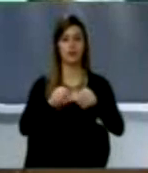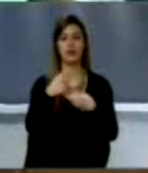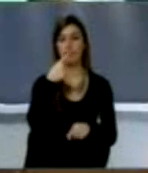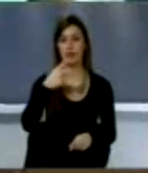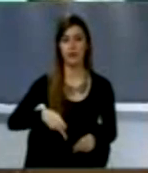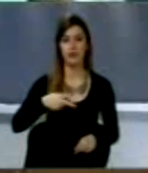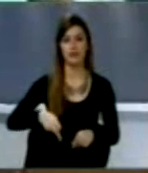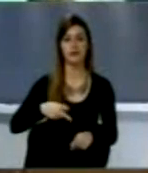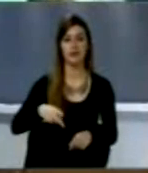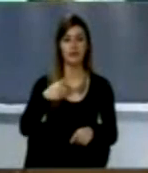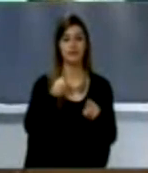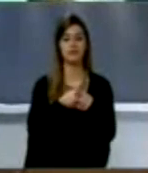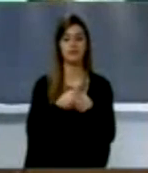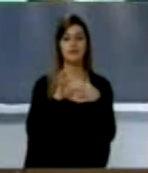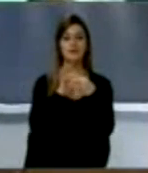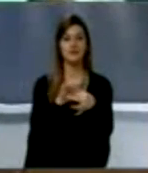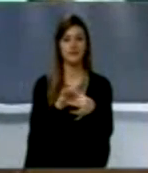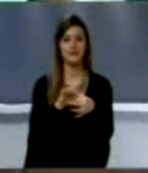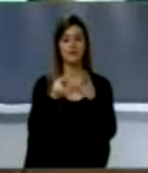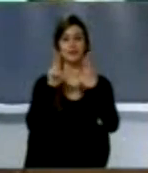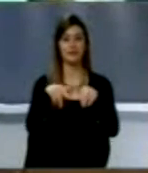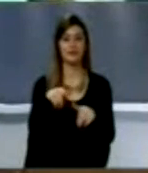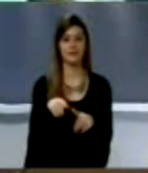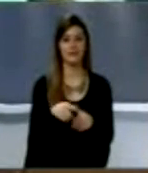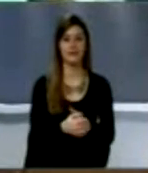Kosovës është castration of street dogs.